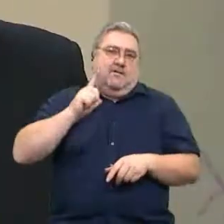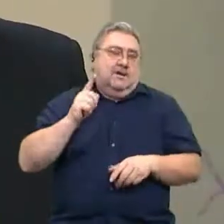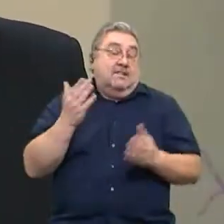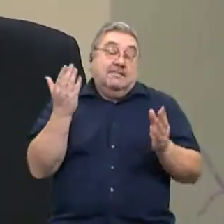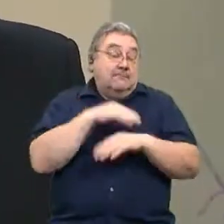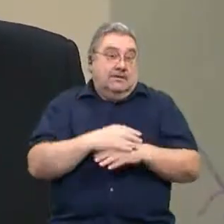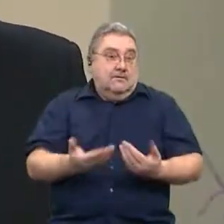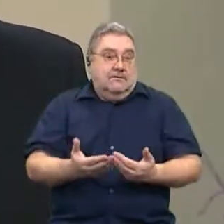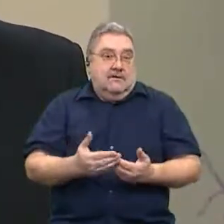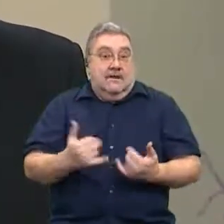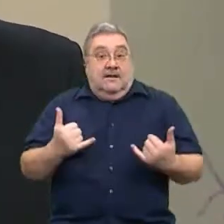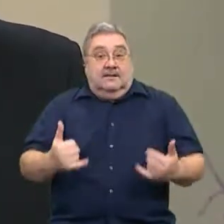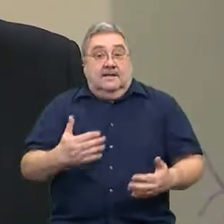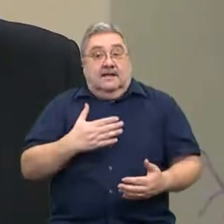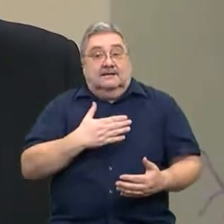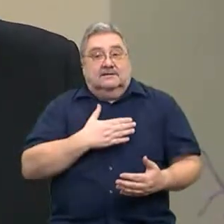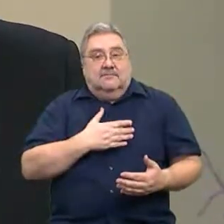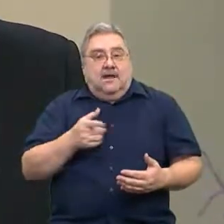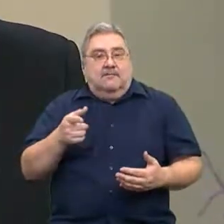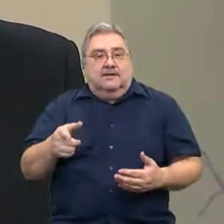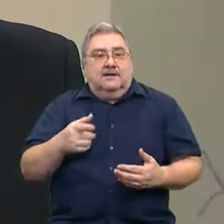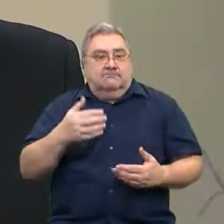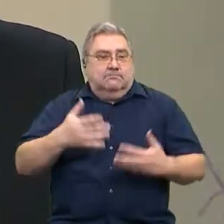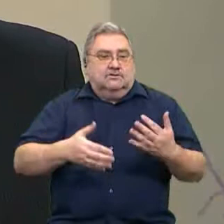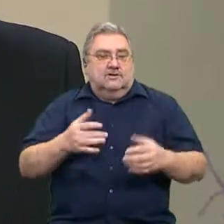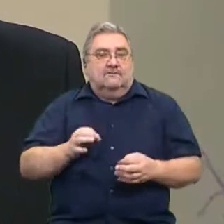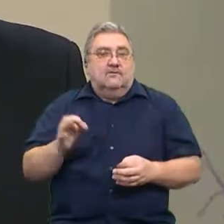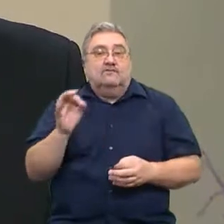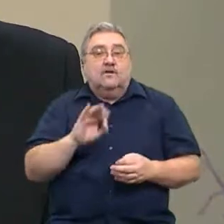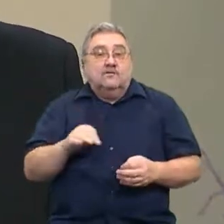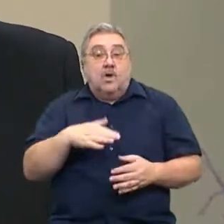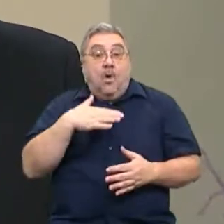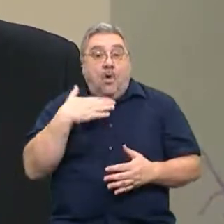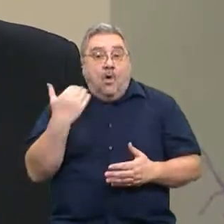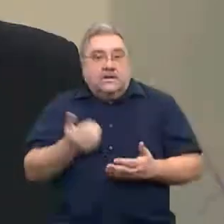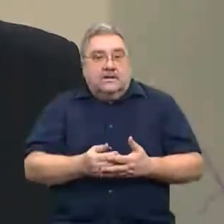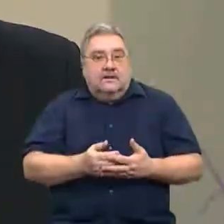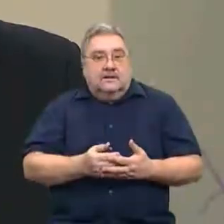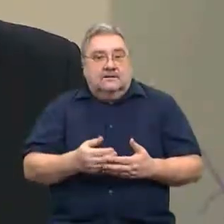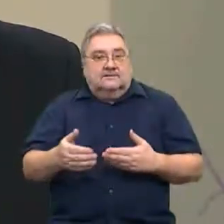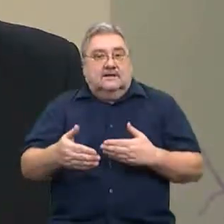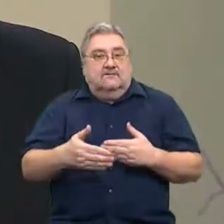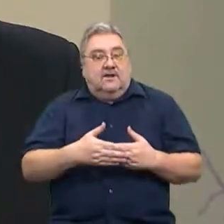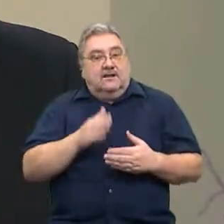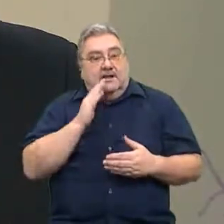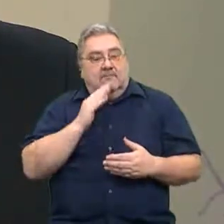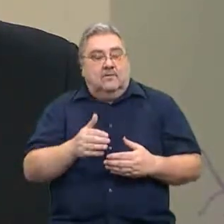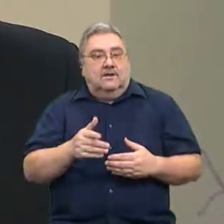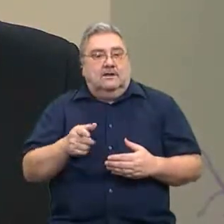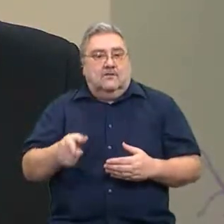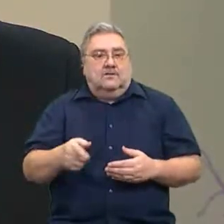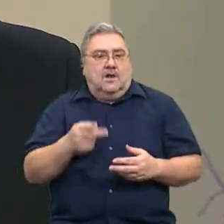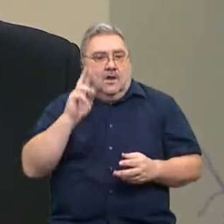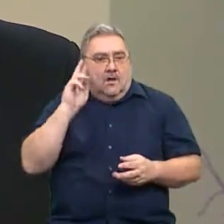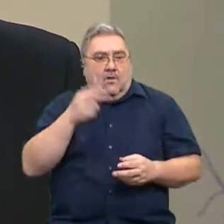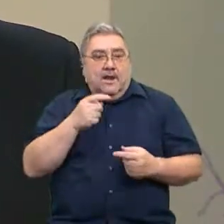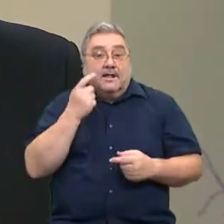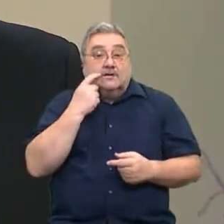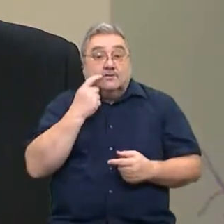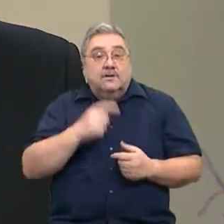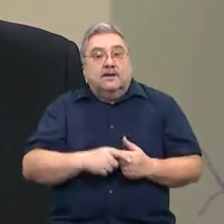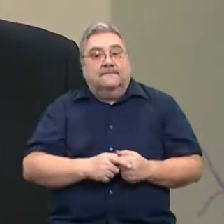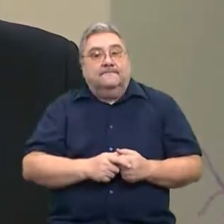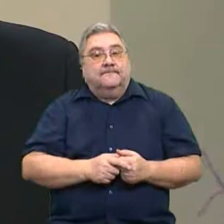A dneska máme k dispozici těch softwarů několik. Jo. Když se vrátíme, třeba konkrétně budeme mluvit o implantologii, tak